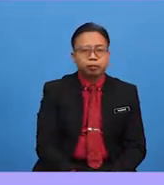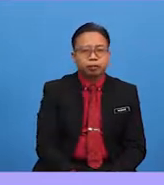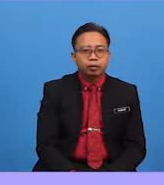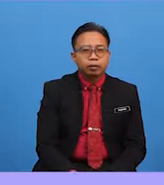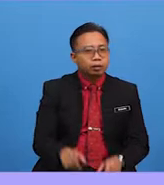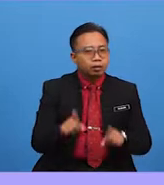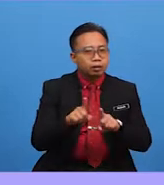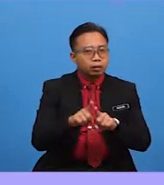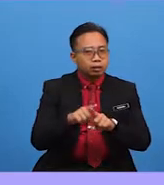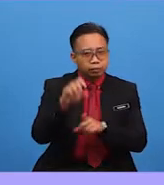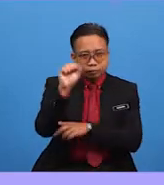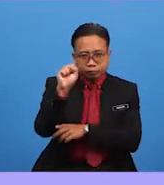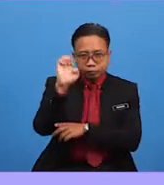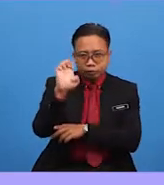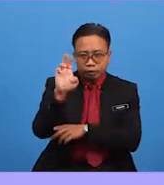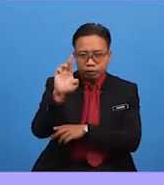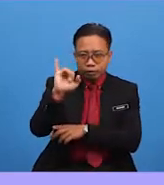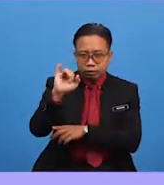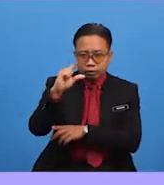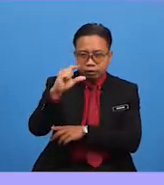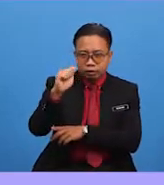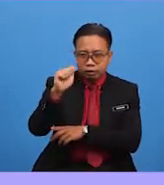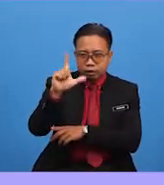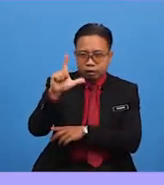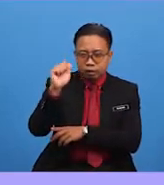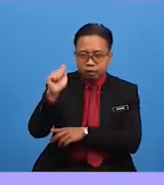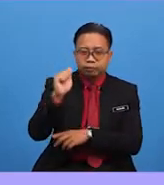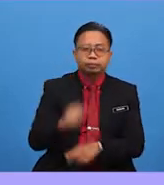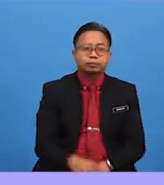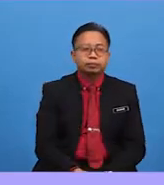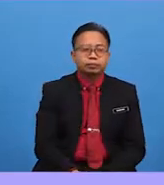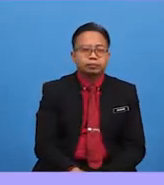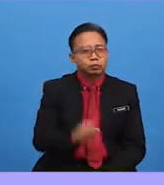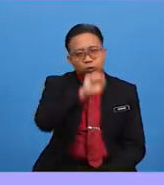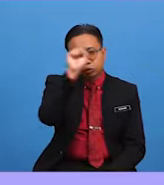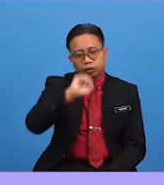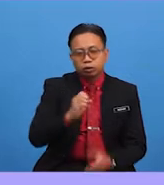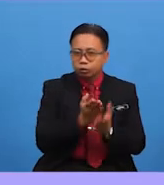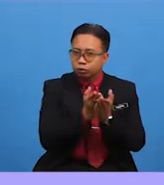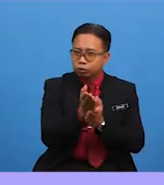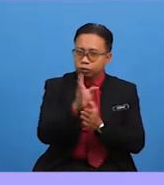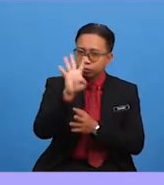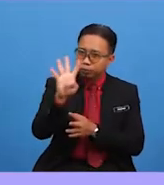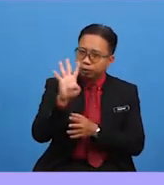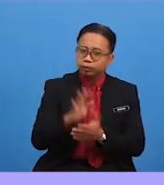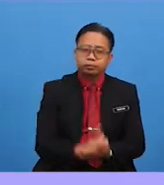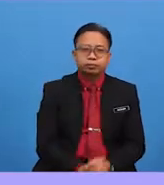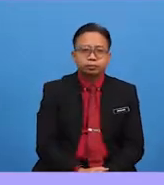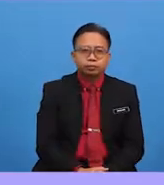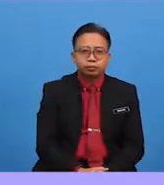Se, ri, ga, la. Soalan yang seterusnya, yang